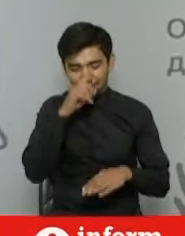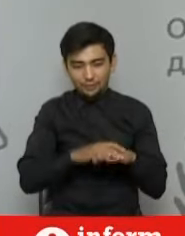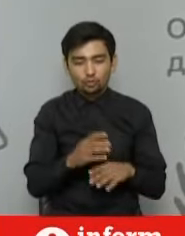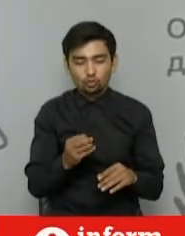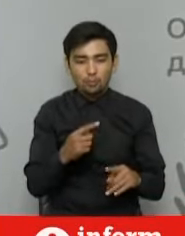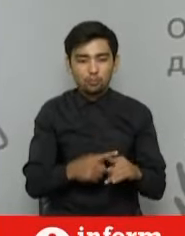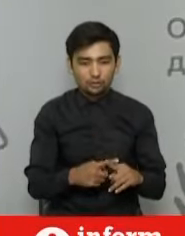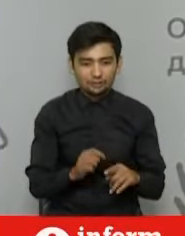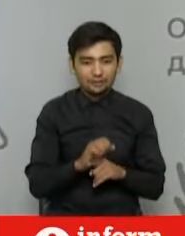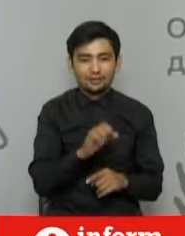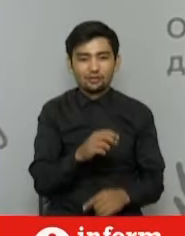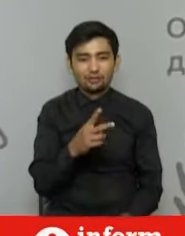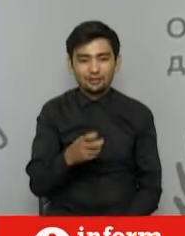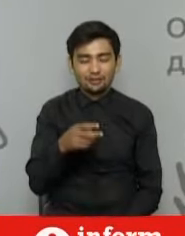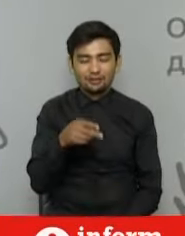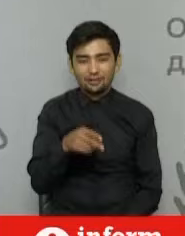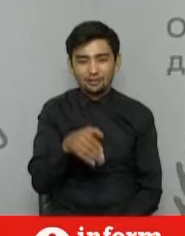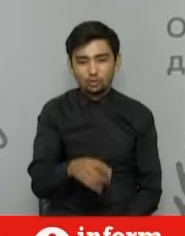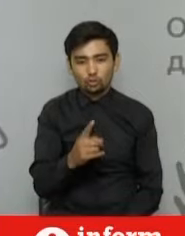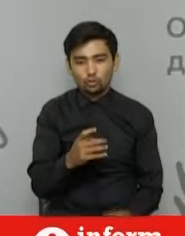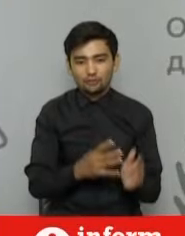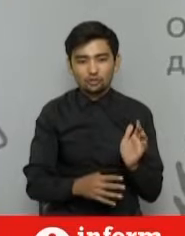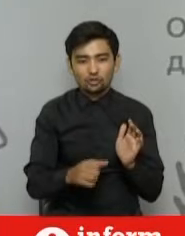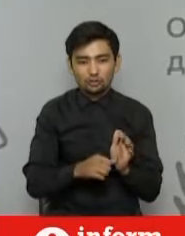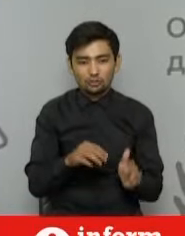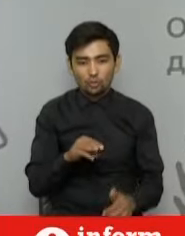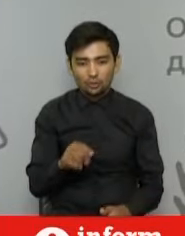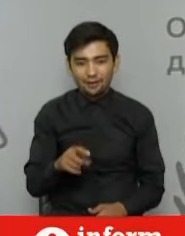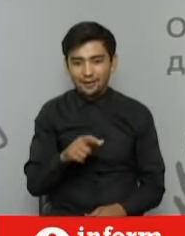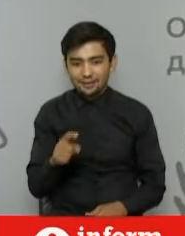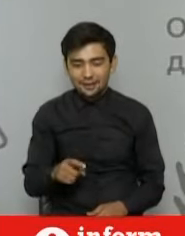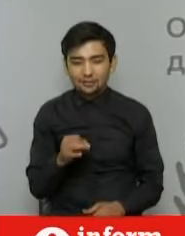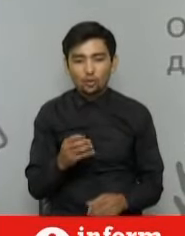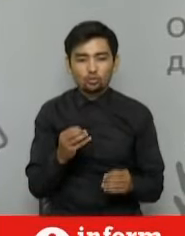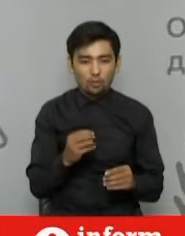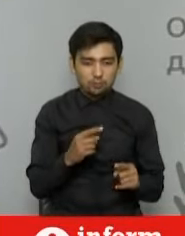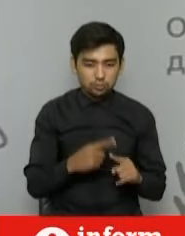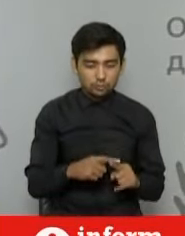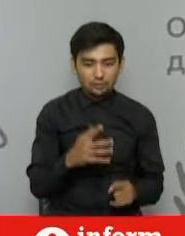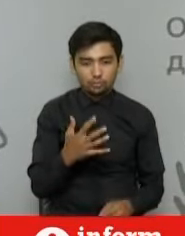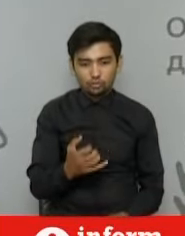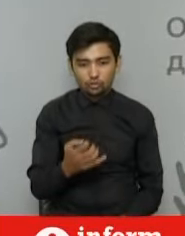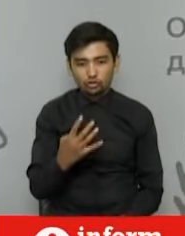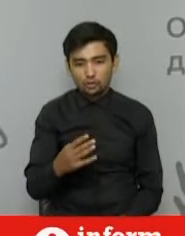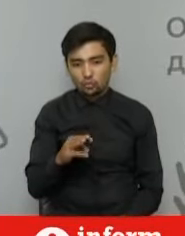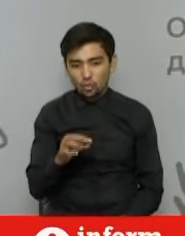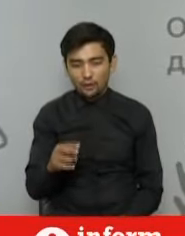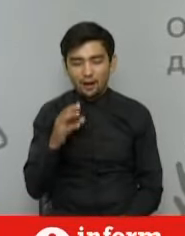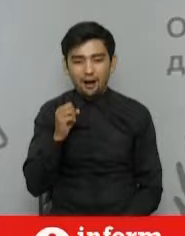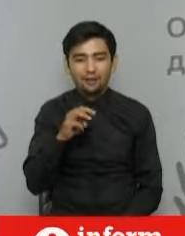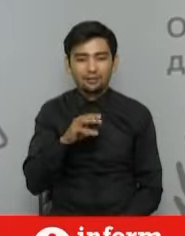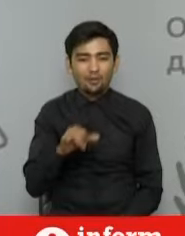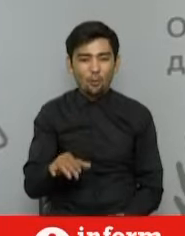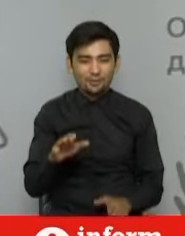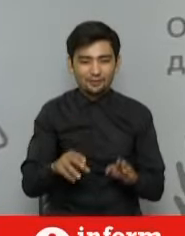выделено 2196 тонн газа. Недавно был выделен дополнительный объем 504 тонны с Атравского нефтепереработочного завода